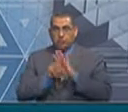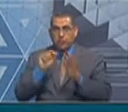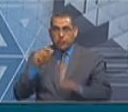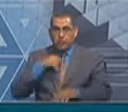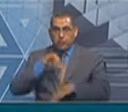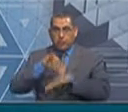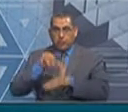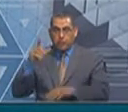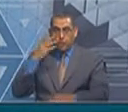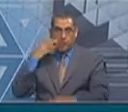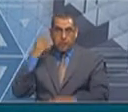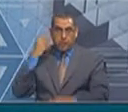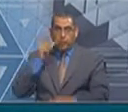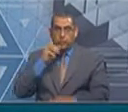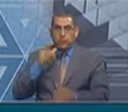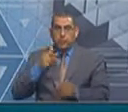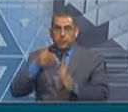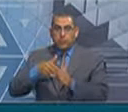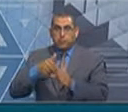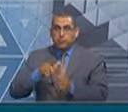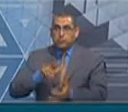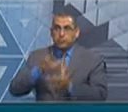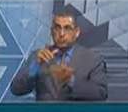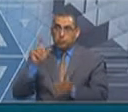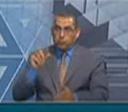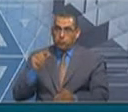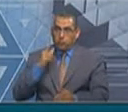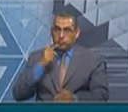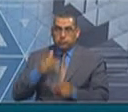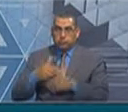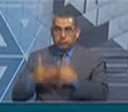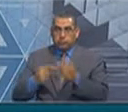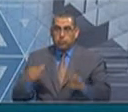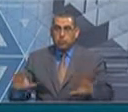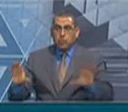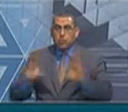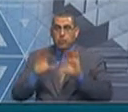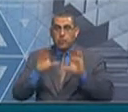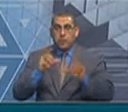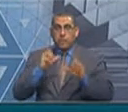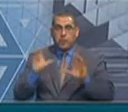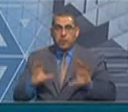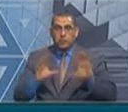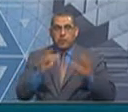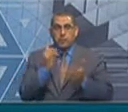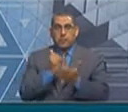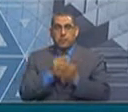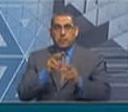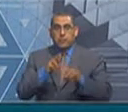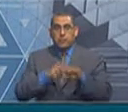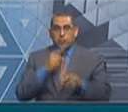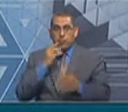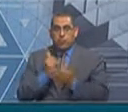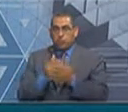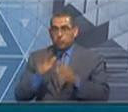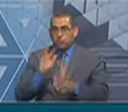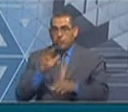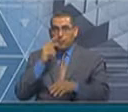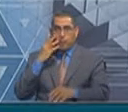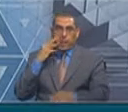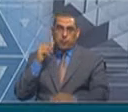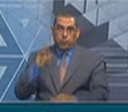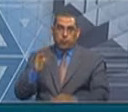الليبي باستئناف تصدير النفط قرار جيد، وإن العائدات ستوضع في بنوك تحت تصرف الشعب الليبي.